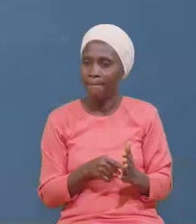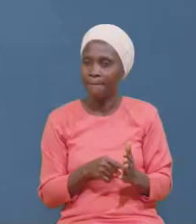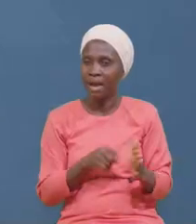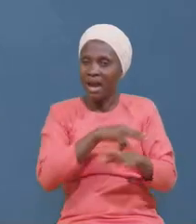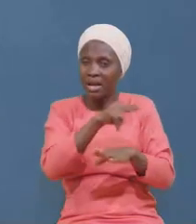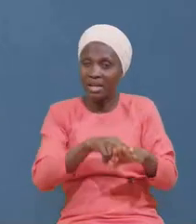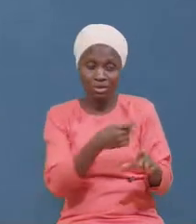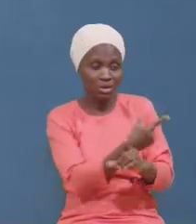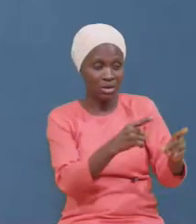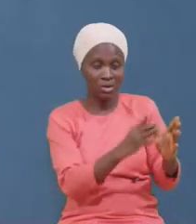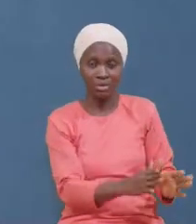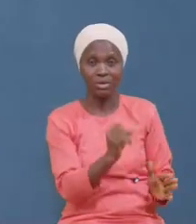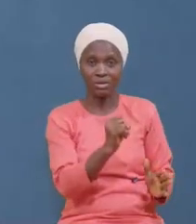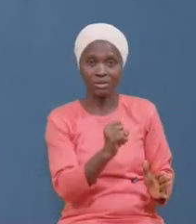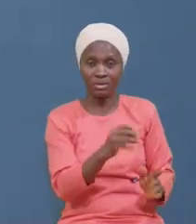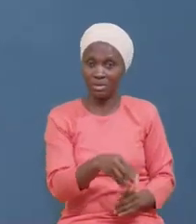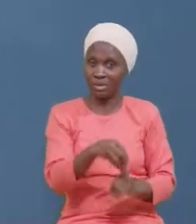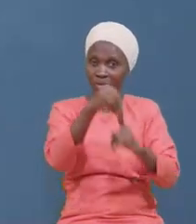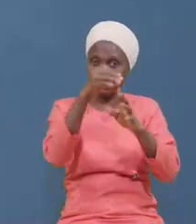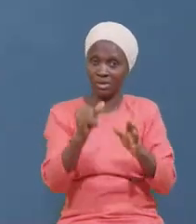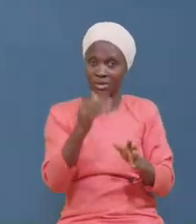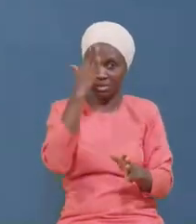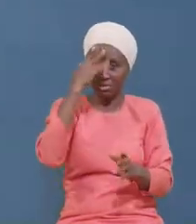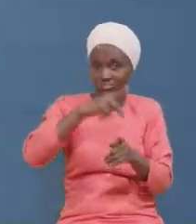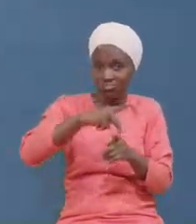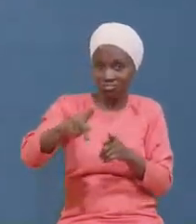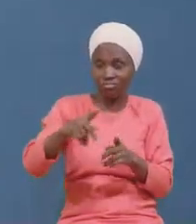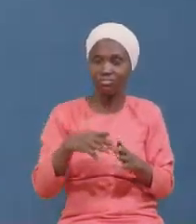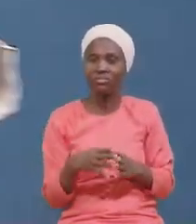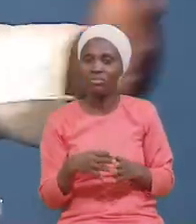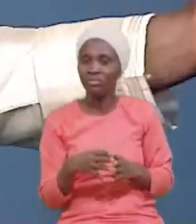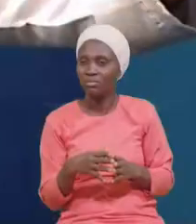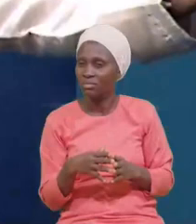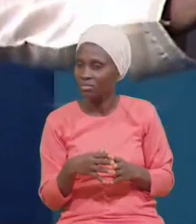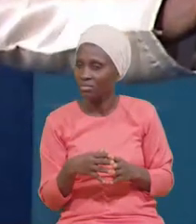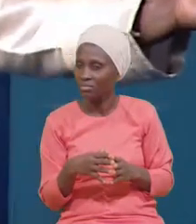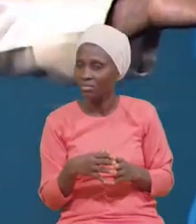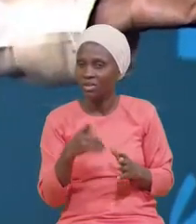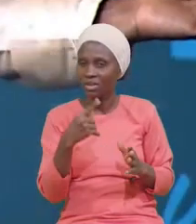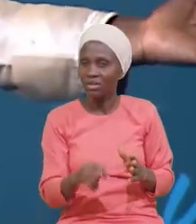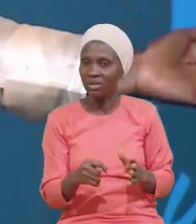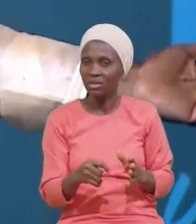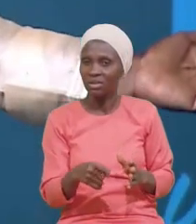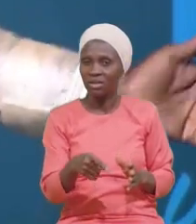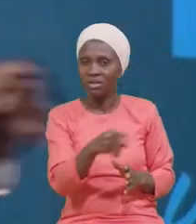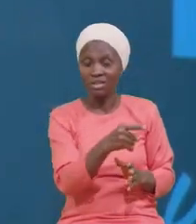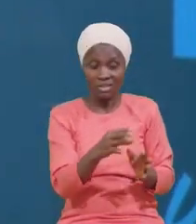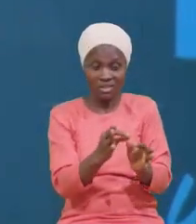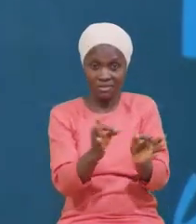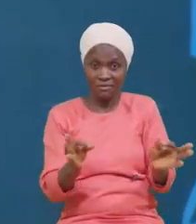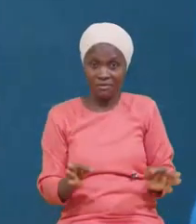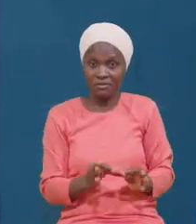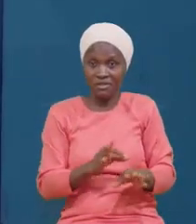Natural liberator specialized. ప్రకృతి పరమగా విడుదలచు వాటిలో ప్రత్యేకమైన వారు. The field is so wide. వారు